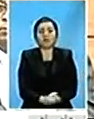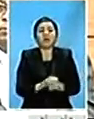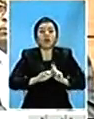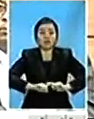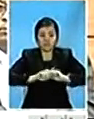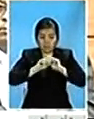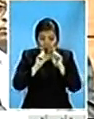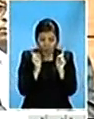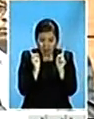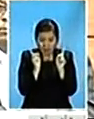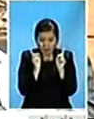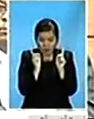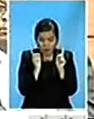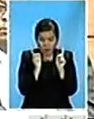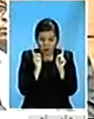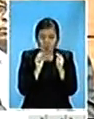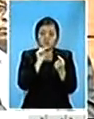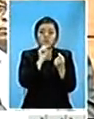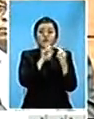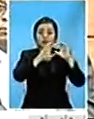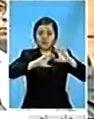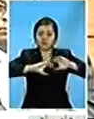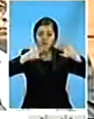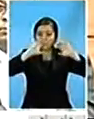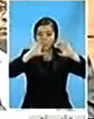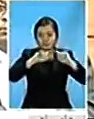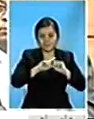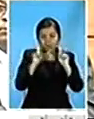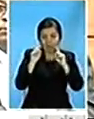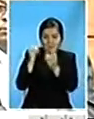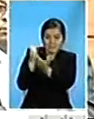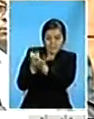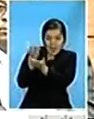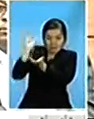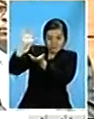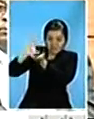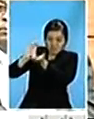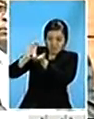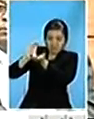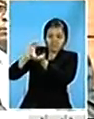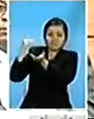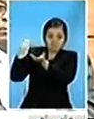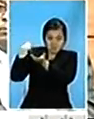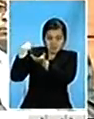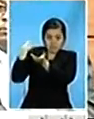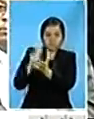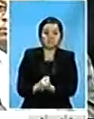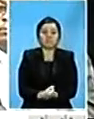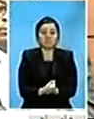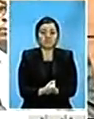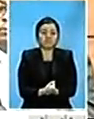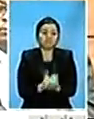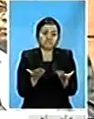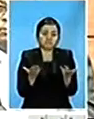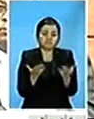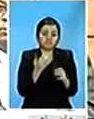แต่ในกรณีที่รัฐบาลยังเพิ่มค่าใช้จ่ายอยู่ก็หลีกเลี่ยงไม่